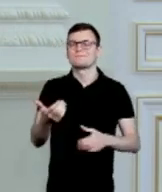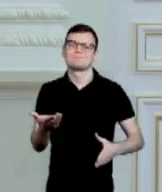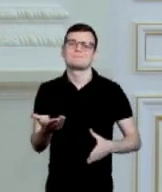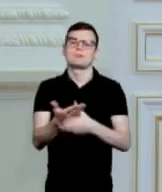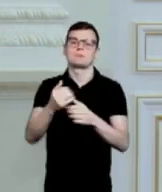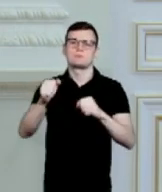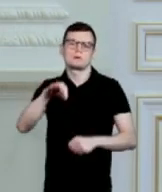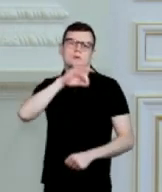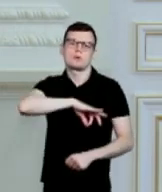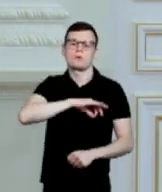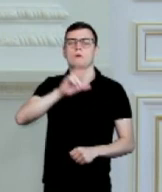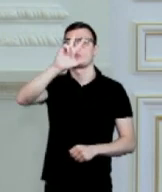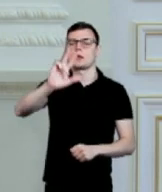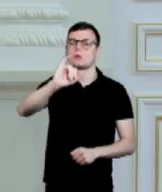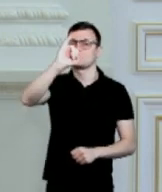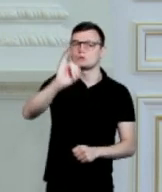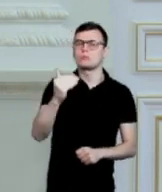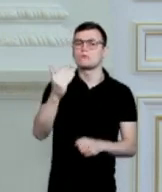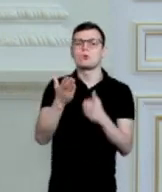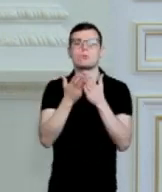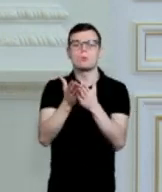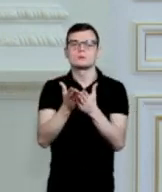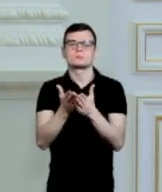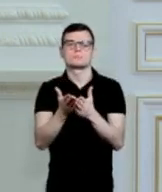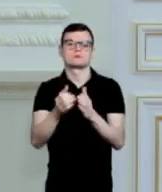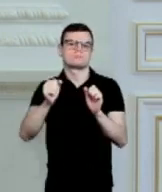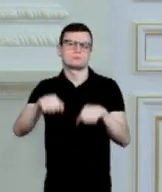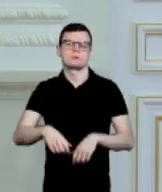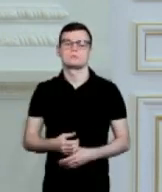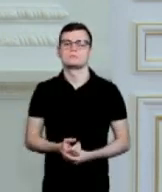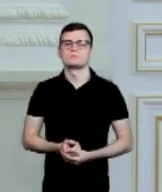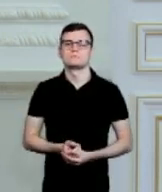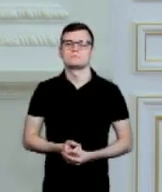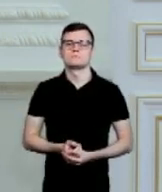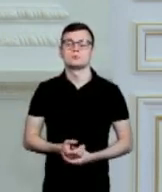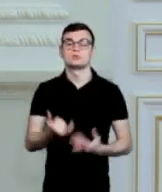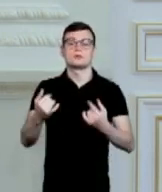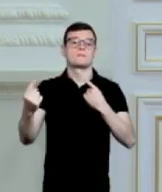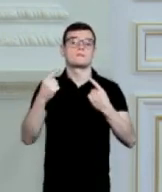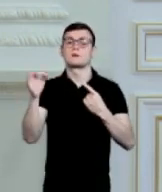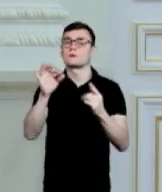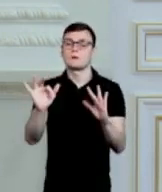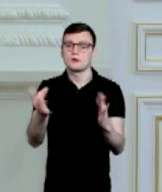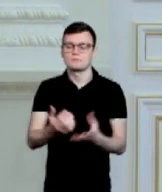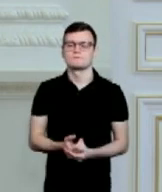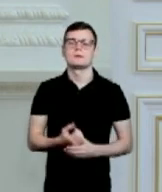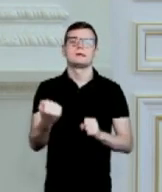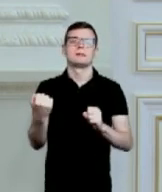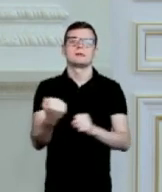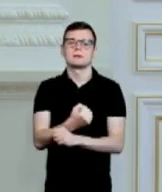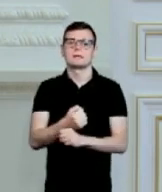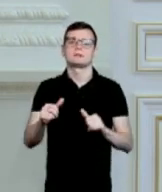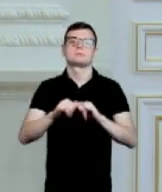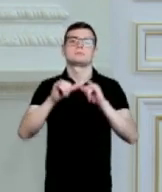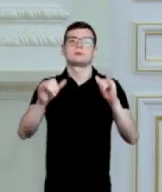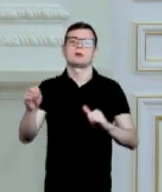Baltijos jūros uostų ir vežėjų pajėgumus. Kalbėjome šiandien ir apie būtinybę stiprinti ES